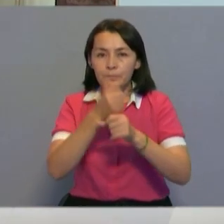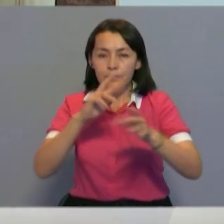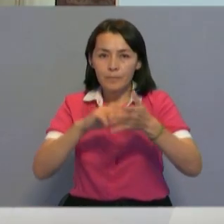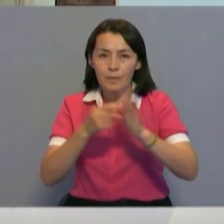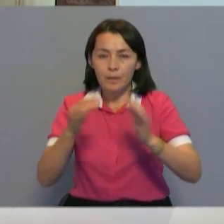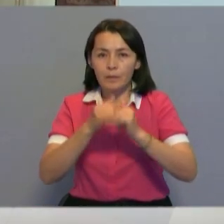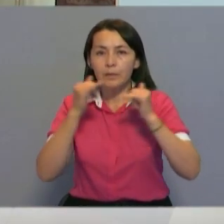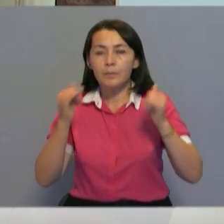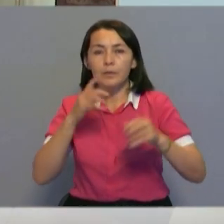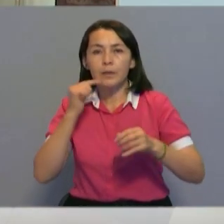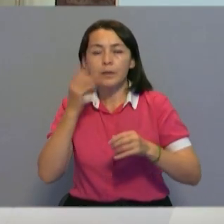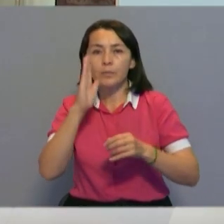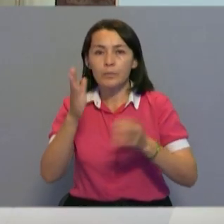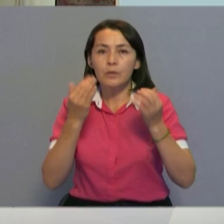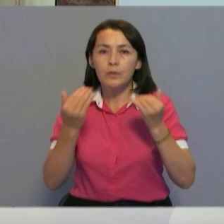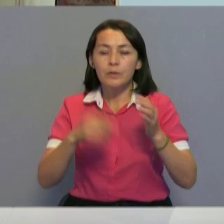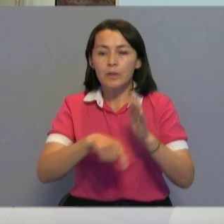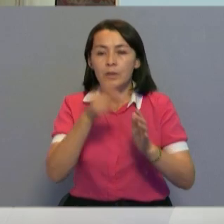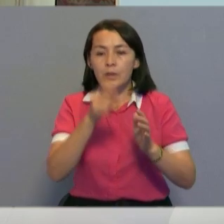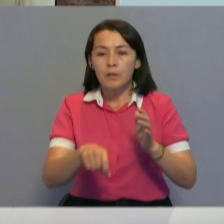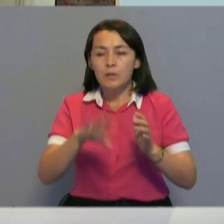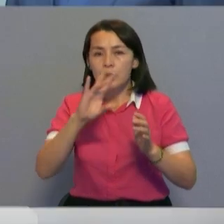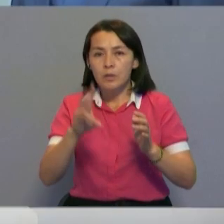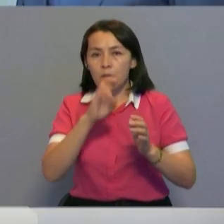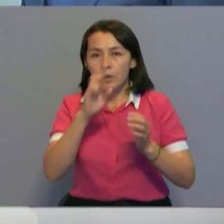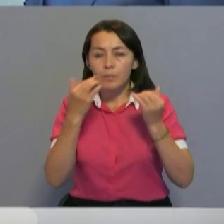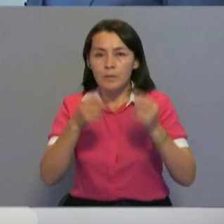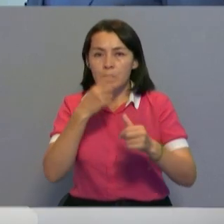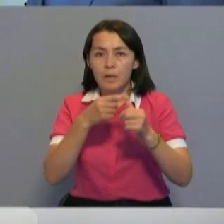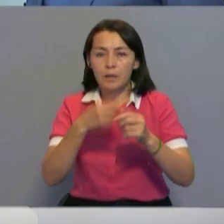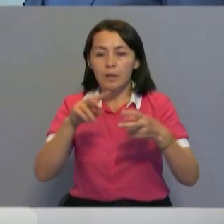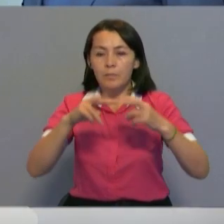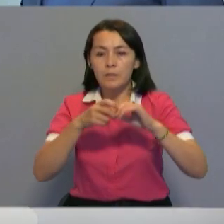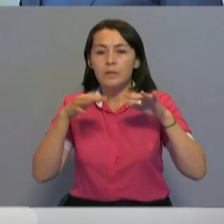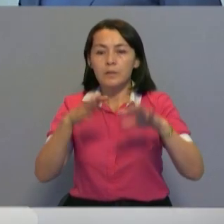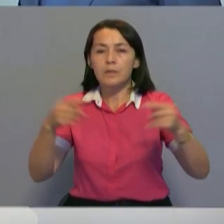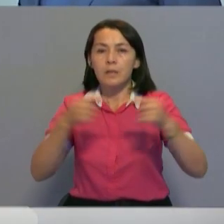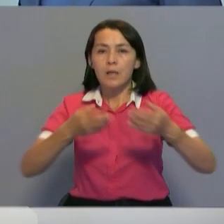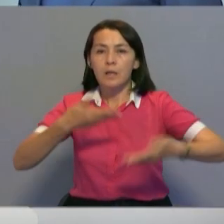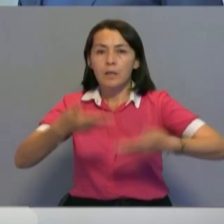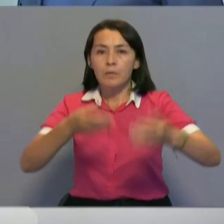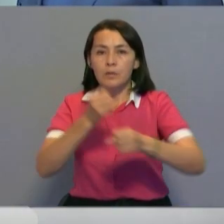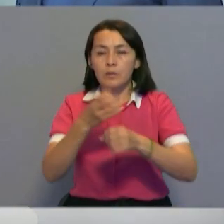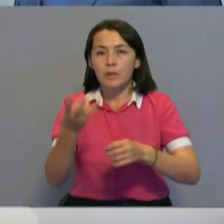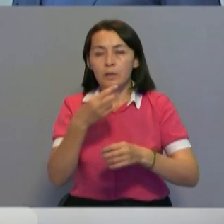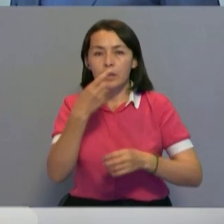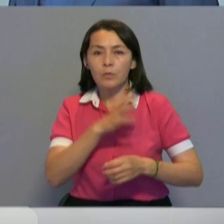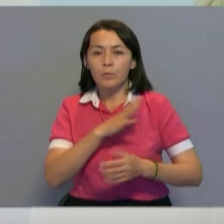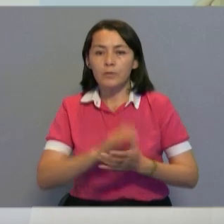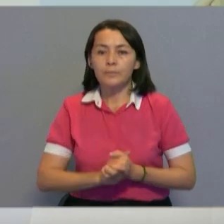жобалар жүзеге асыру қиын болады. Сенатор Нұрлан Бекназаров аталған мәселені шешу үшін нақты қадамдар жасау қажет екенін